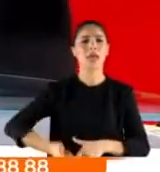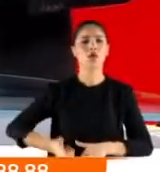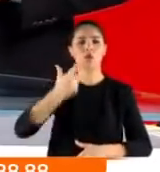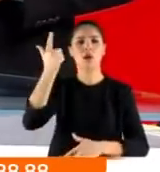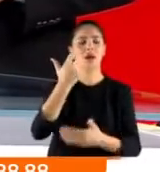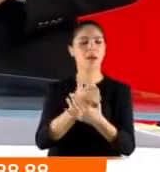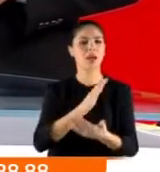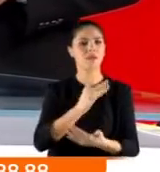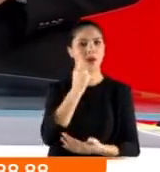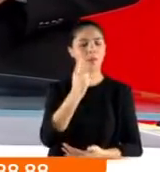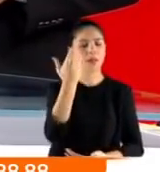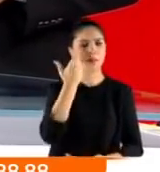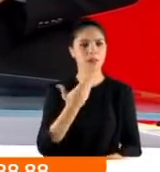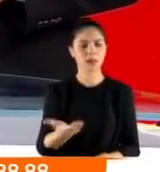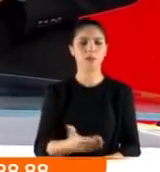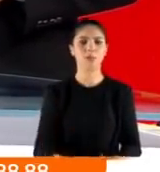güvenlik kamerası kayıttaydı.